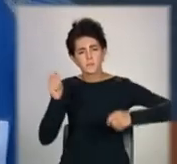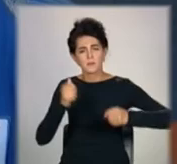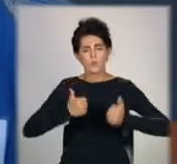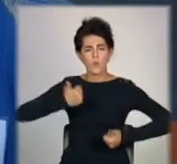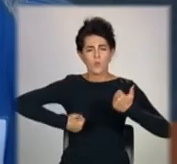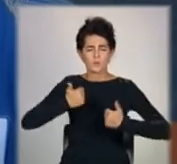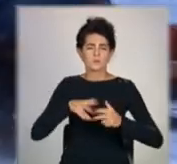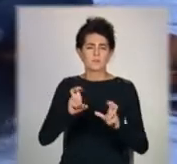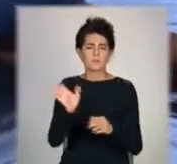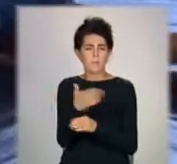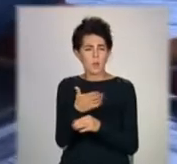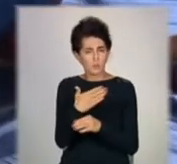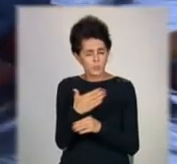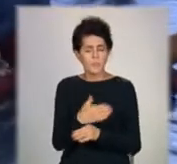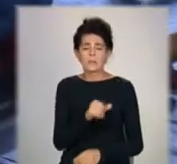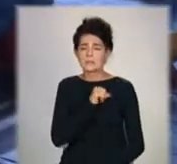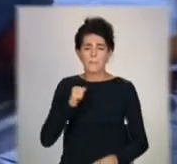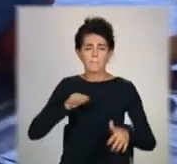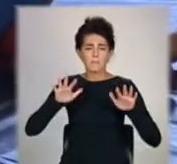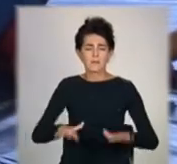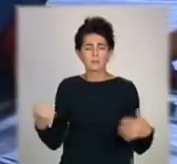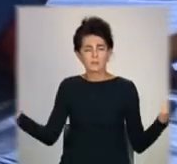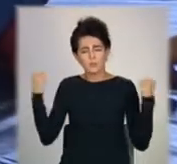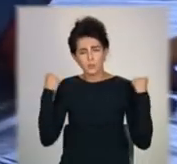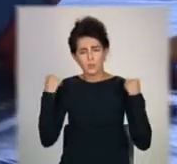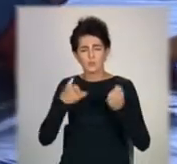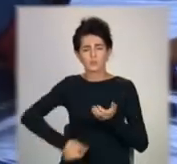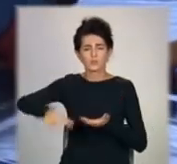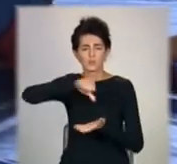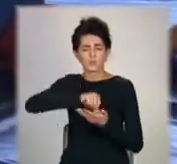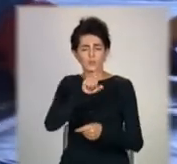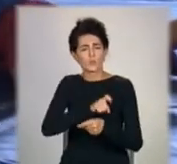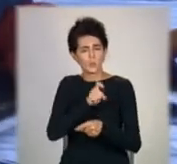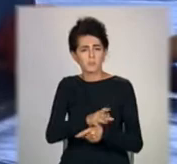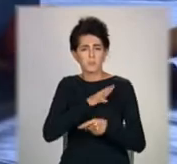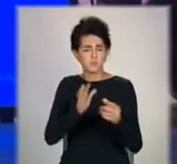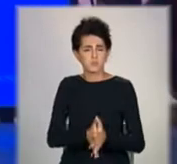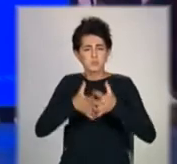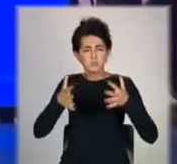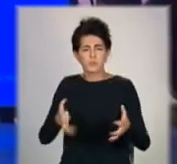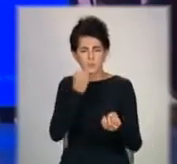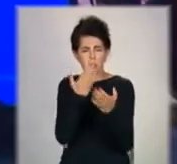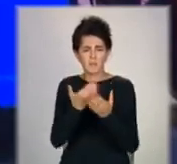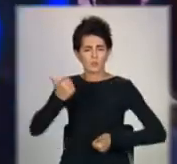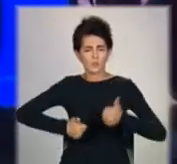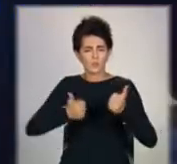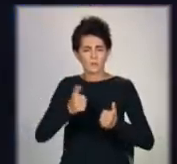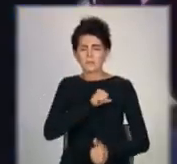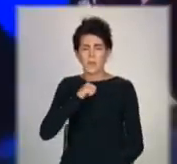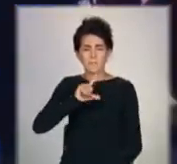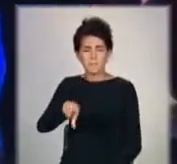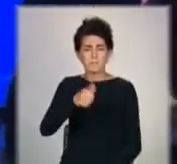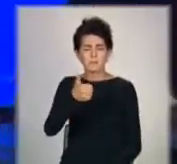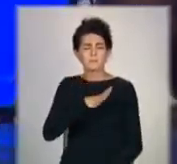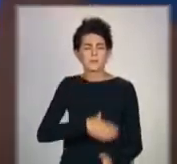конкуренцію ребятам з Маріуполя. Саме місцеві спортсмени та борці з Донеччини мали найбільше представництво на змаганнях. Загалом у першості